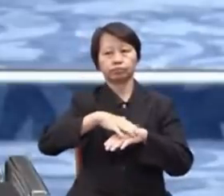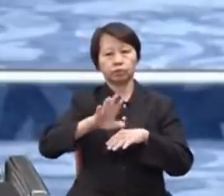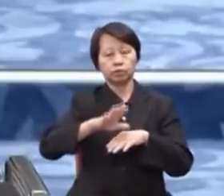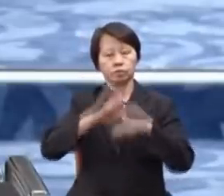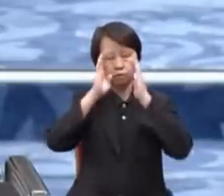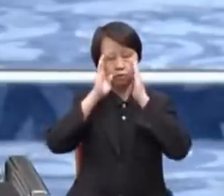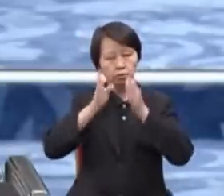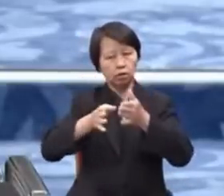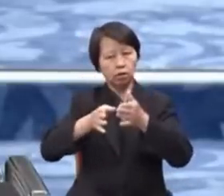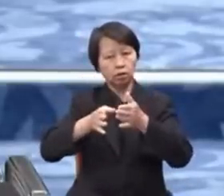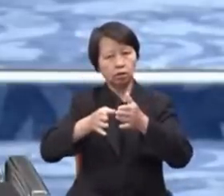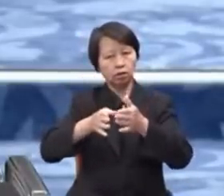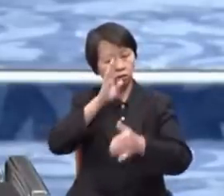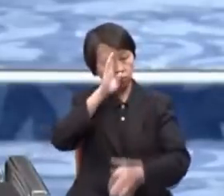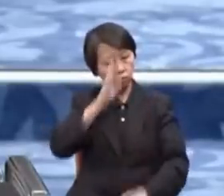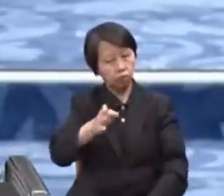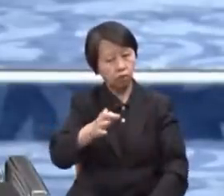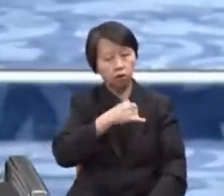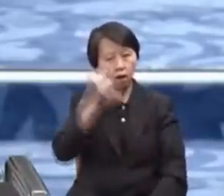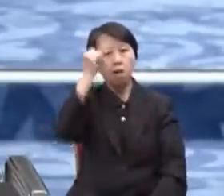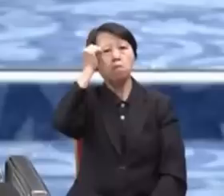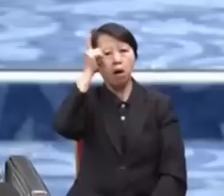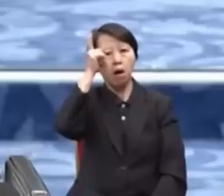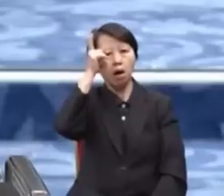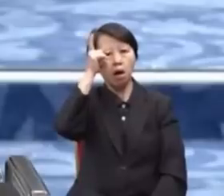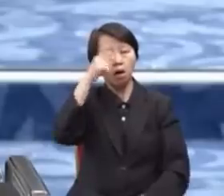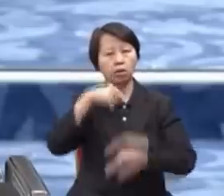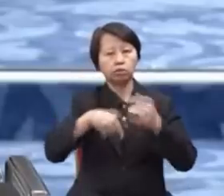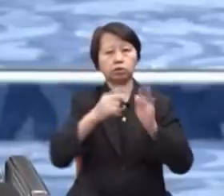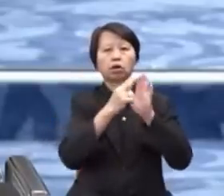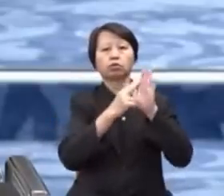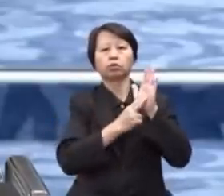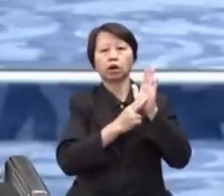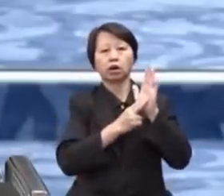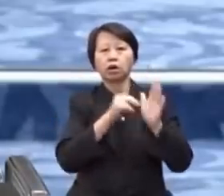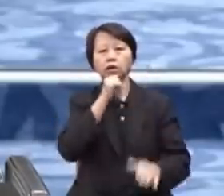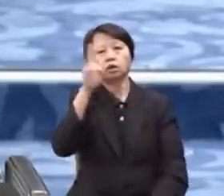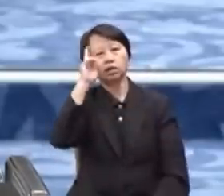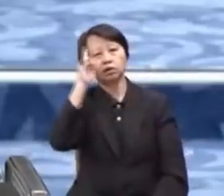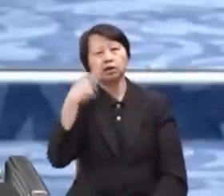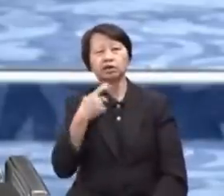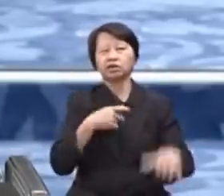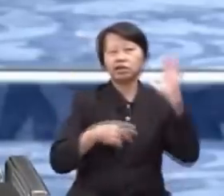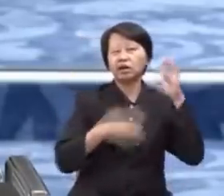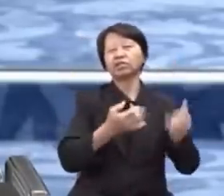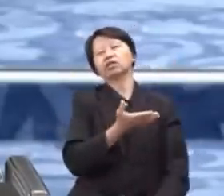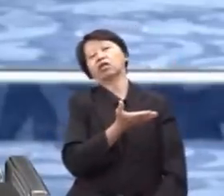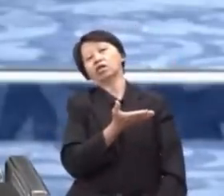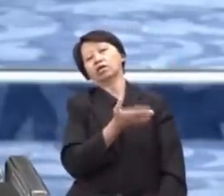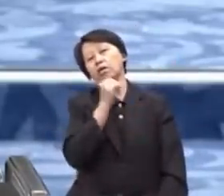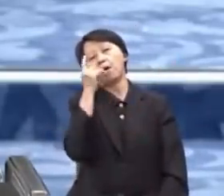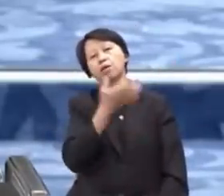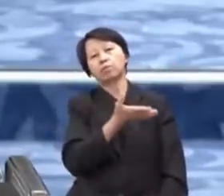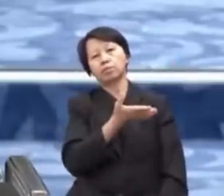prihatin dan paham tentang peruntukan undang-undang tidak seperti mana yang kita dengar sekarang